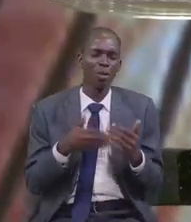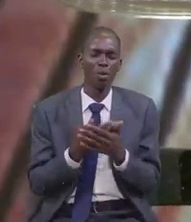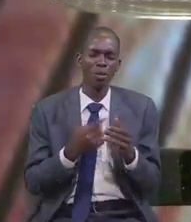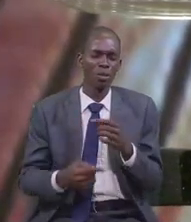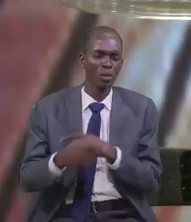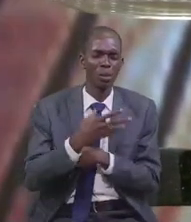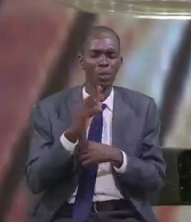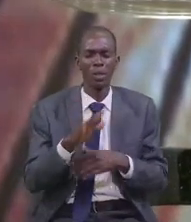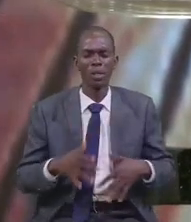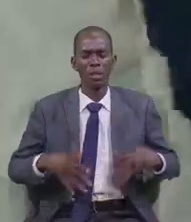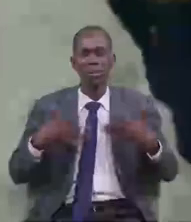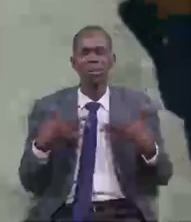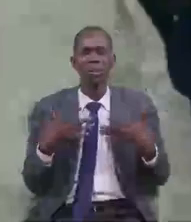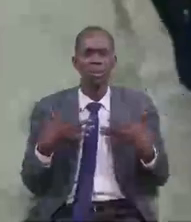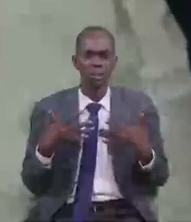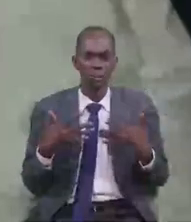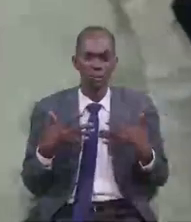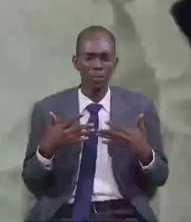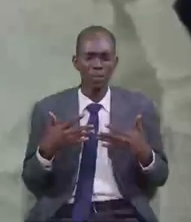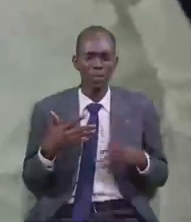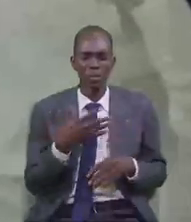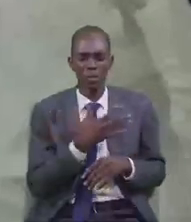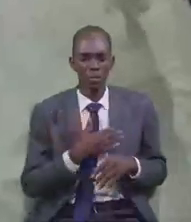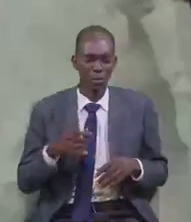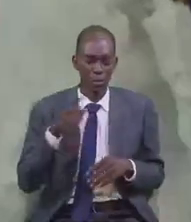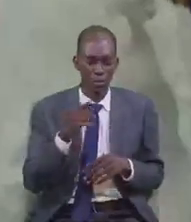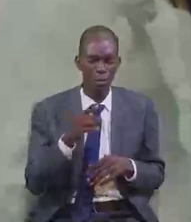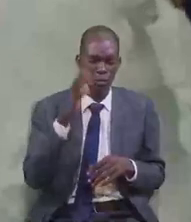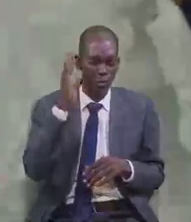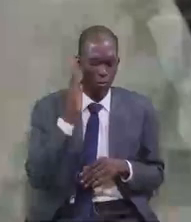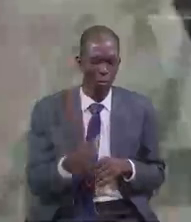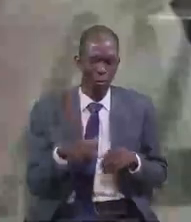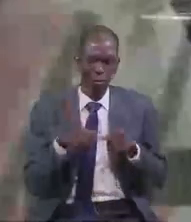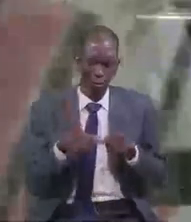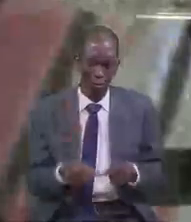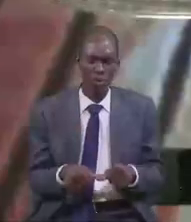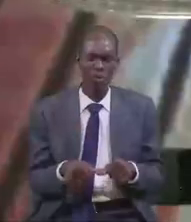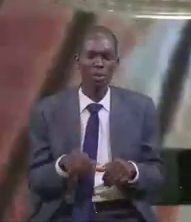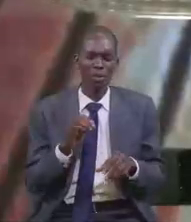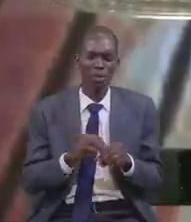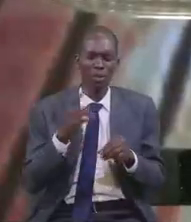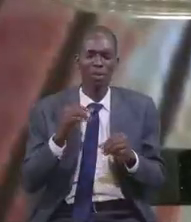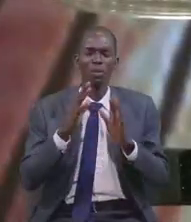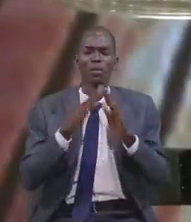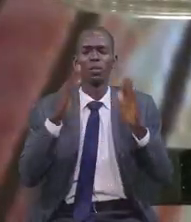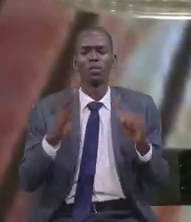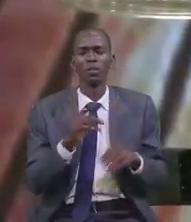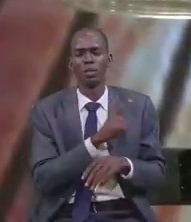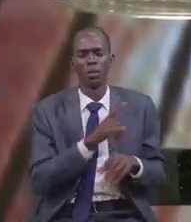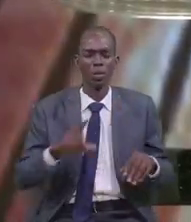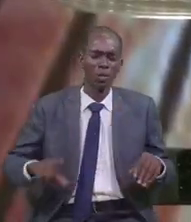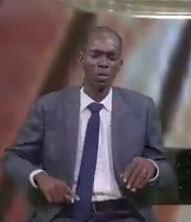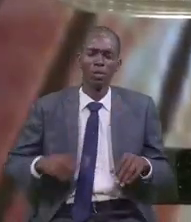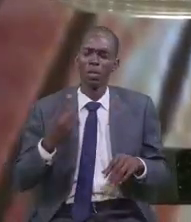vie. Et vous habiterez dans la maison de l'Éternel jusqu'à la